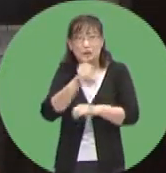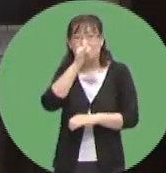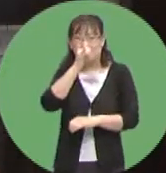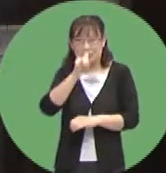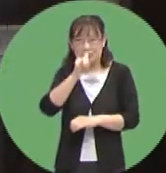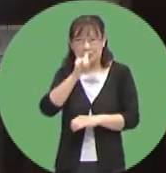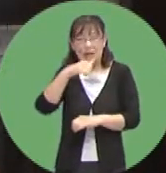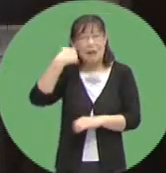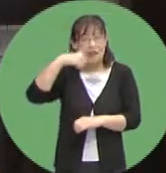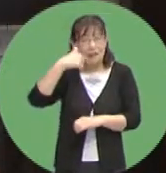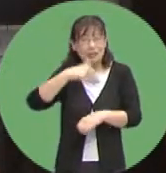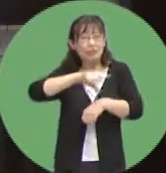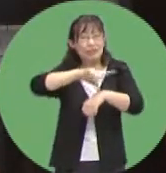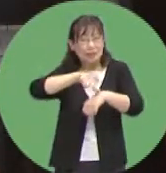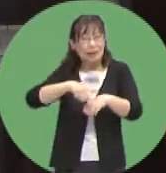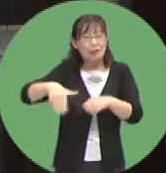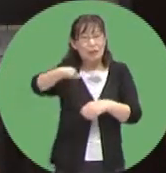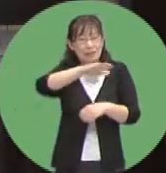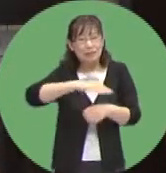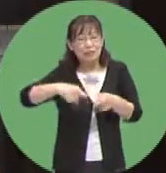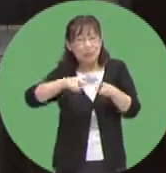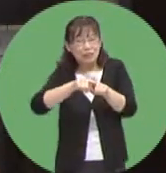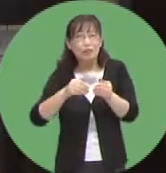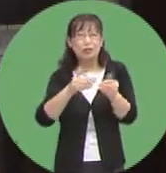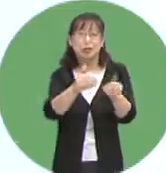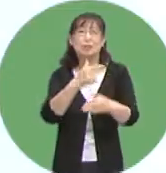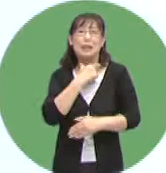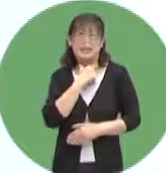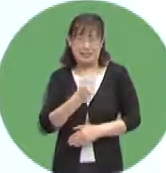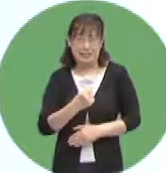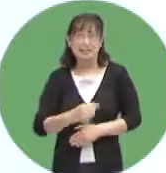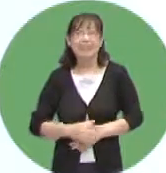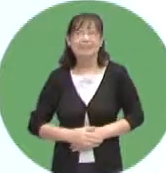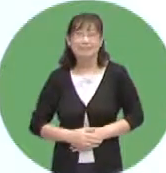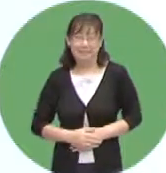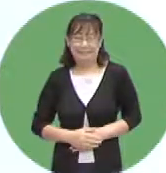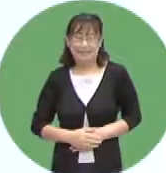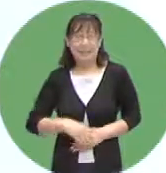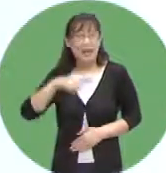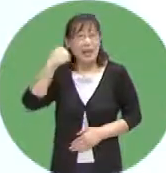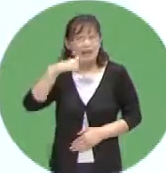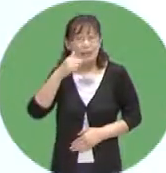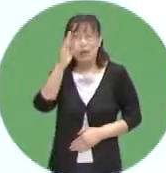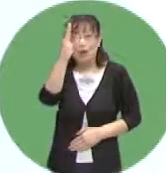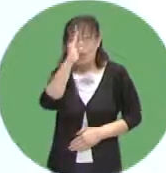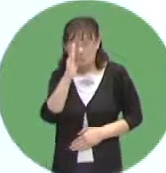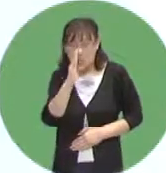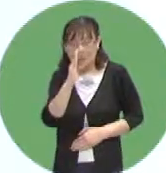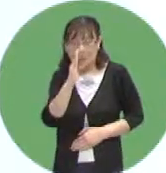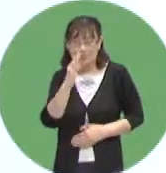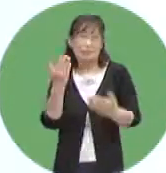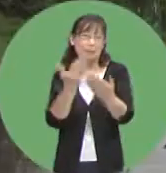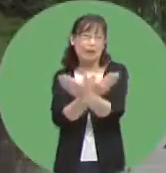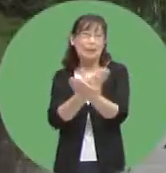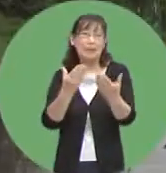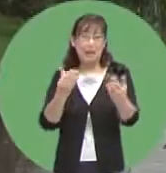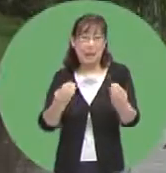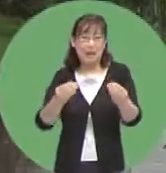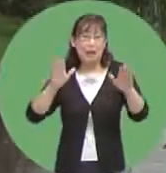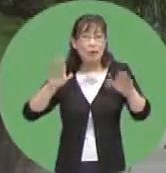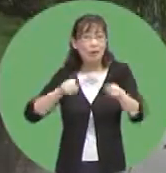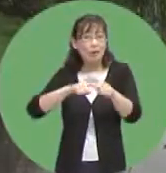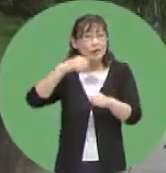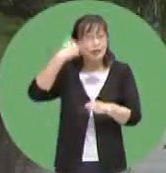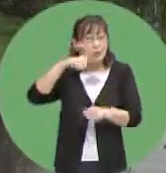さんと共に進めてまいりたいと思います。 夏本番を迎えました。今年の夏